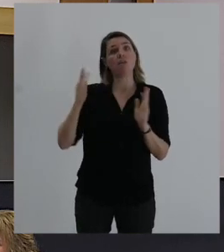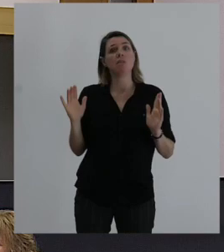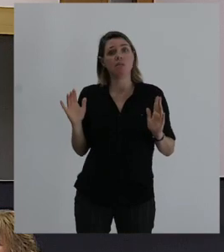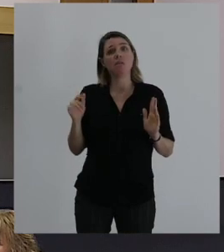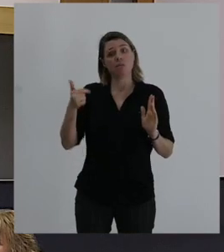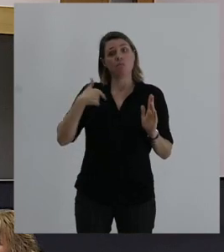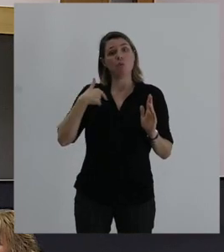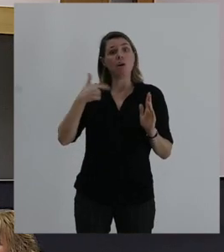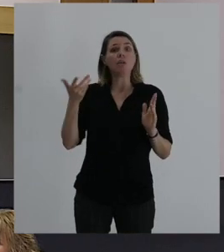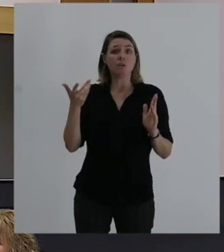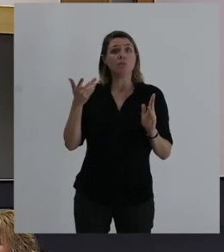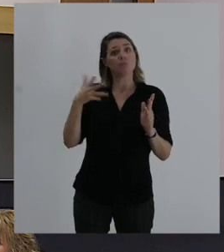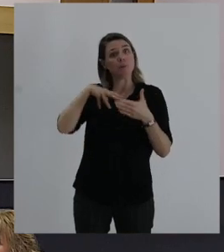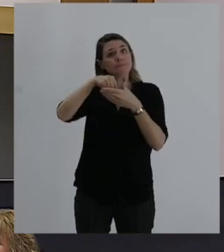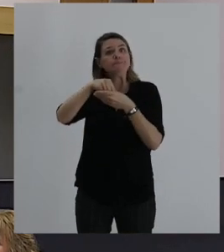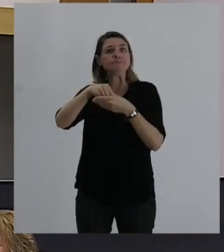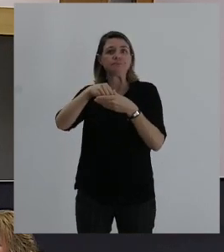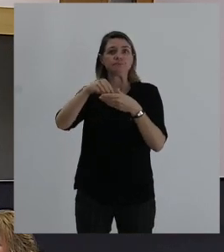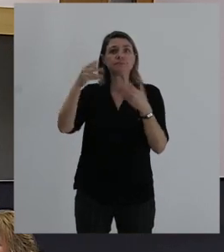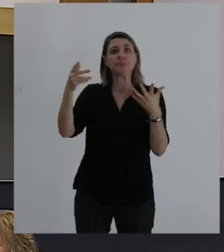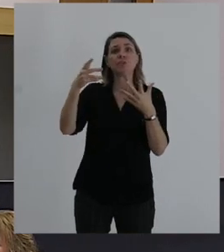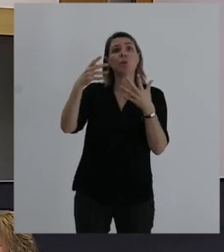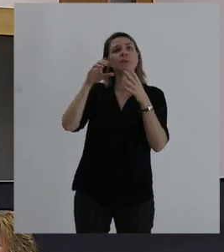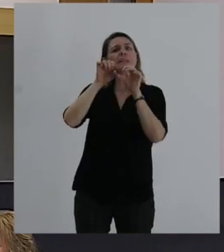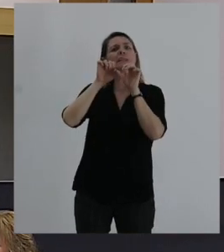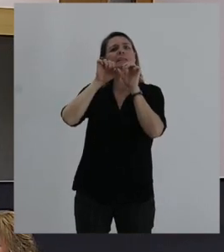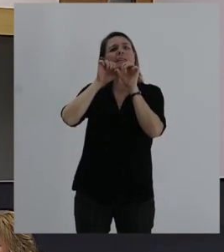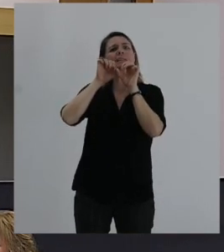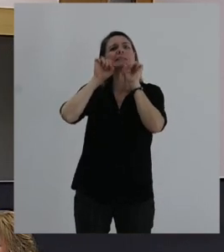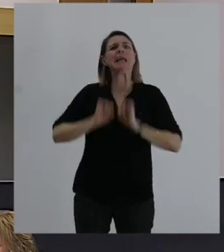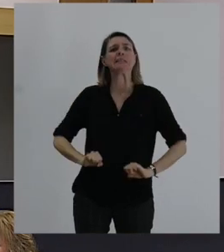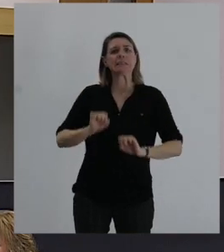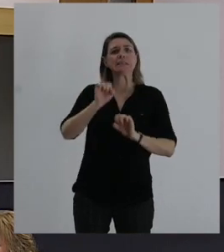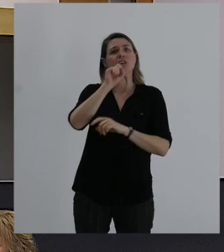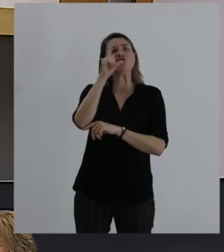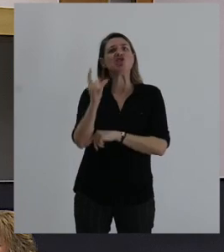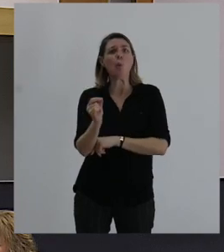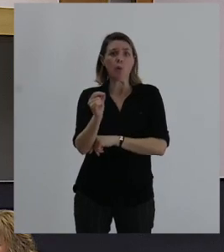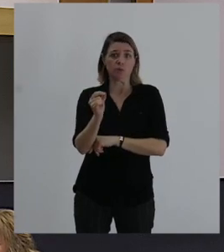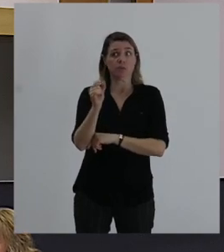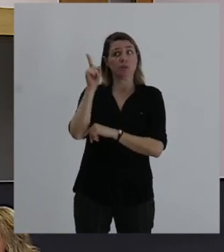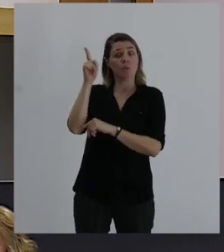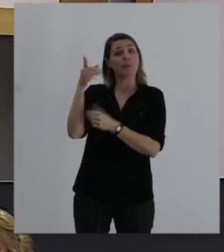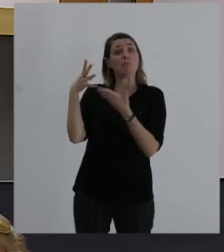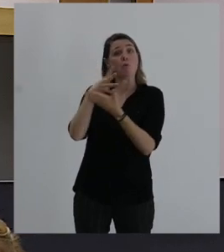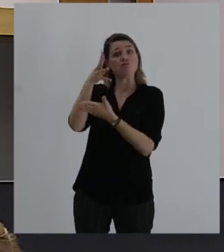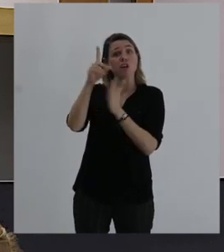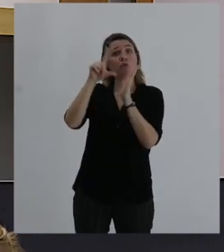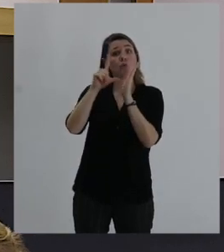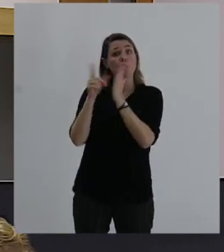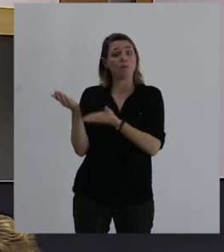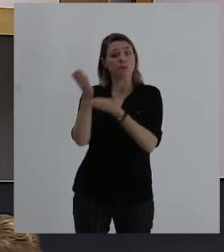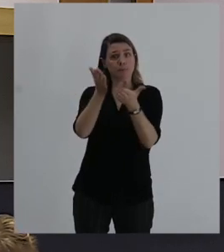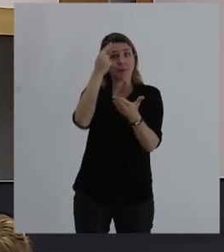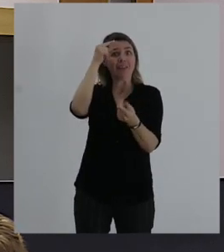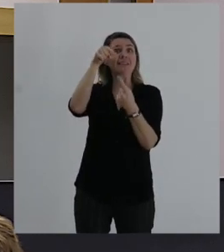J'ai mis à contribution par une sénatrice de la Gironde qui a déposé un projet de loi sur